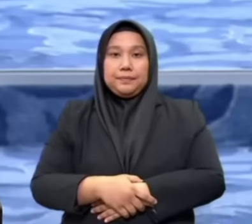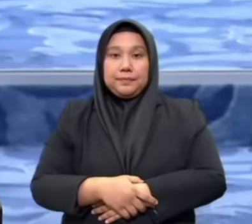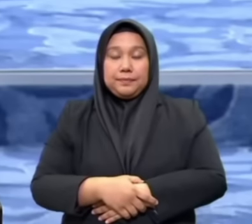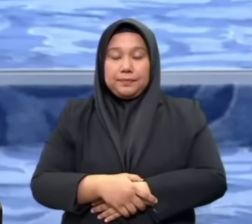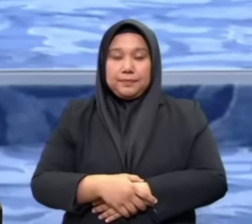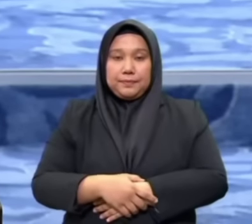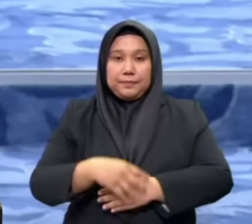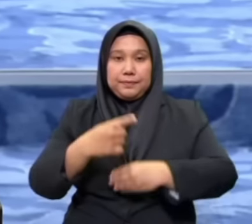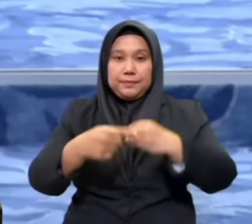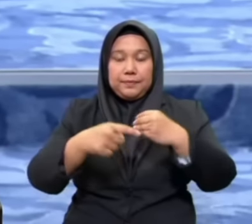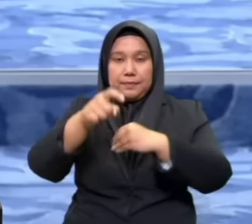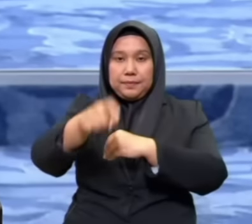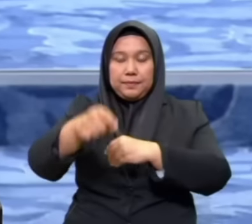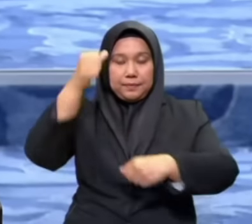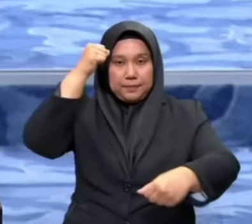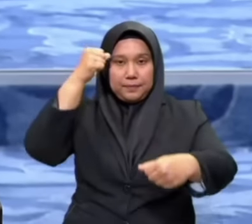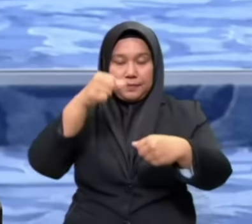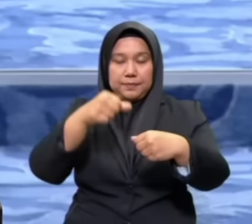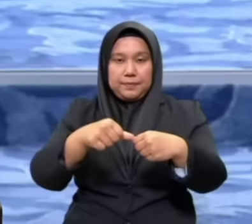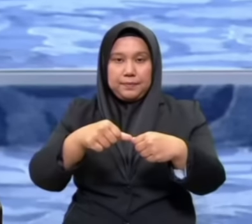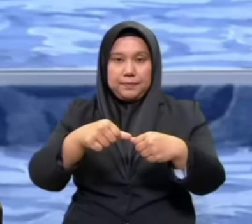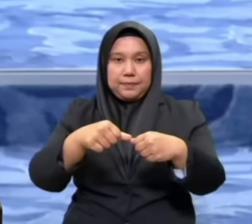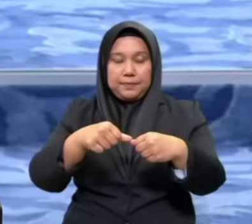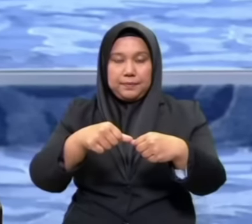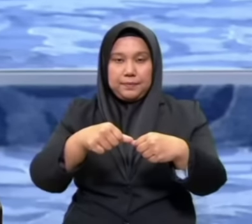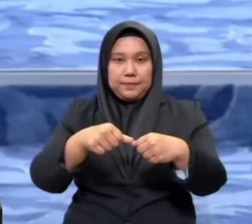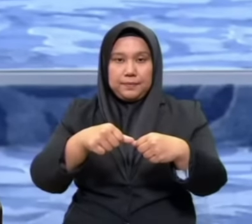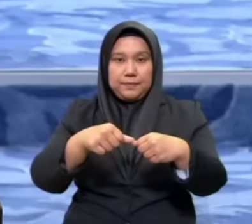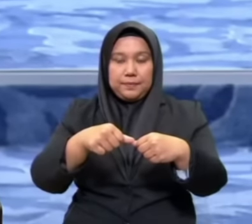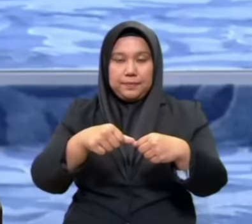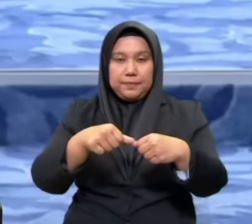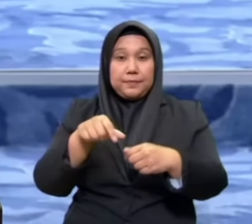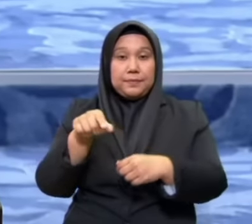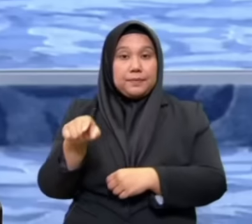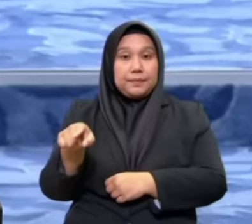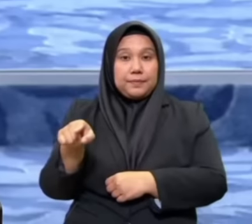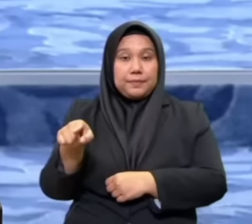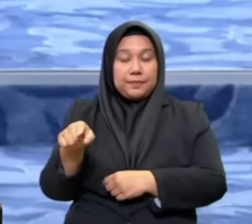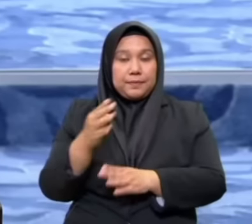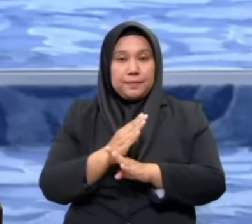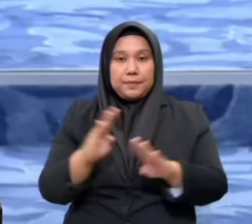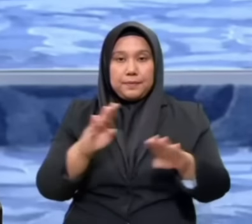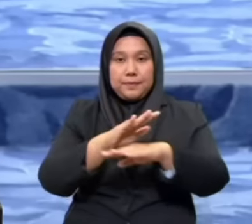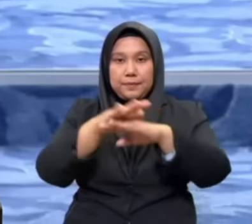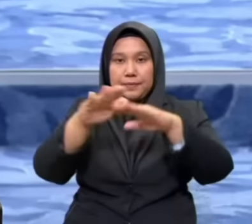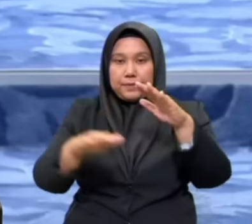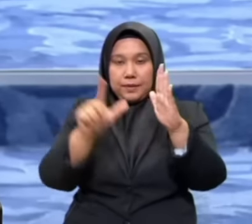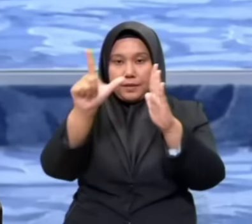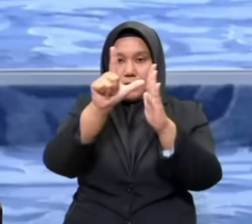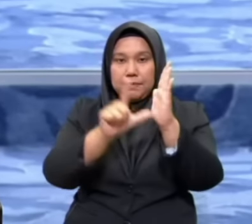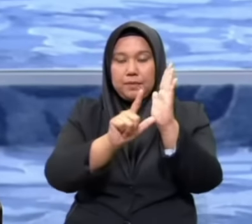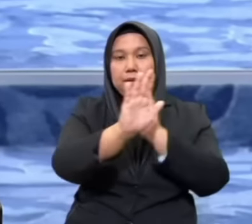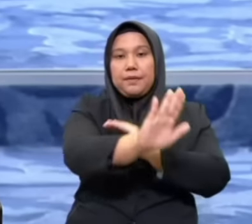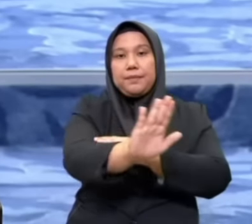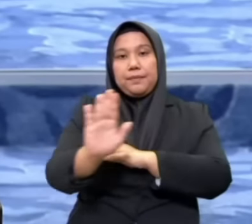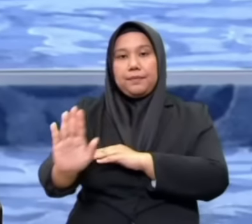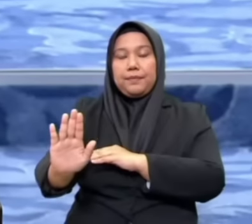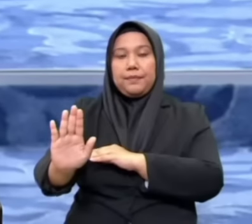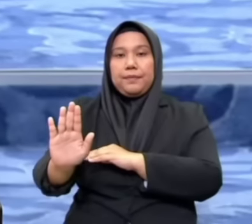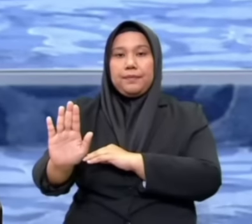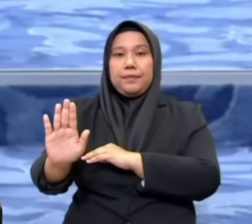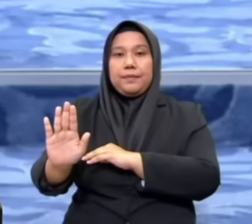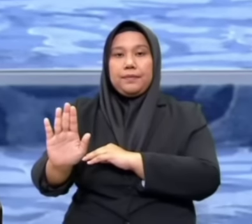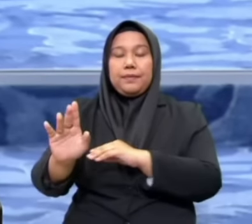perlu peringatan supaya badan-badan ini walaupun rek bebas di bawah lembaga masing-masing,